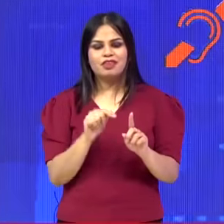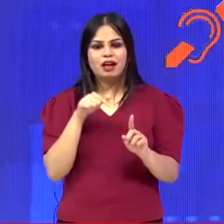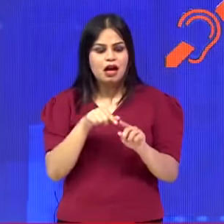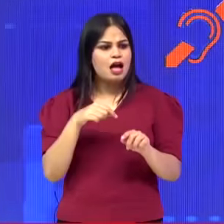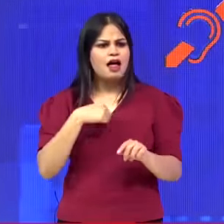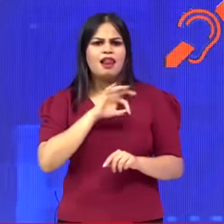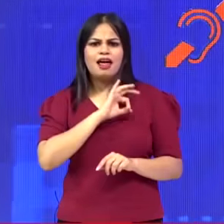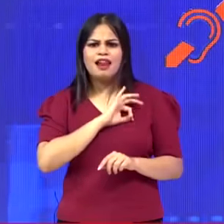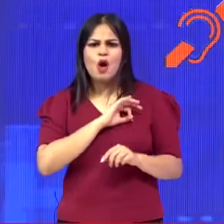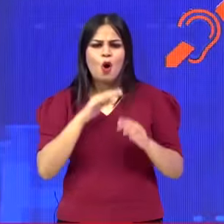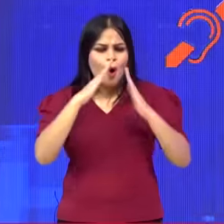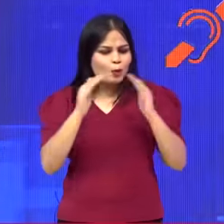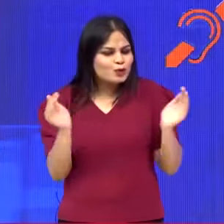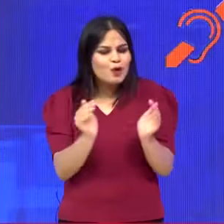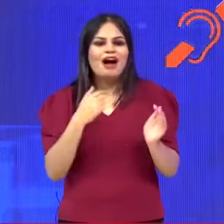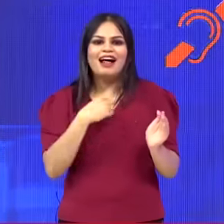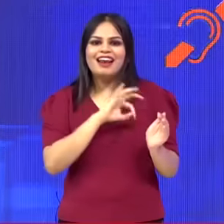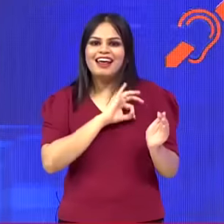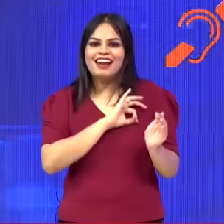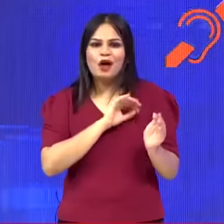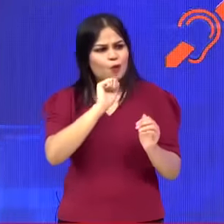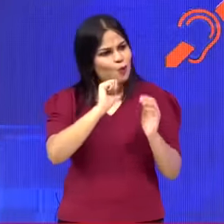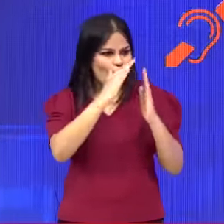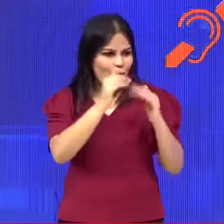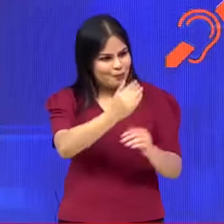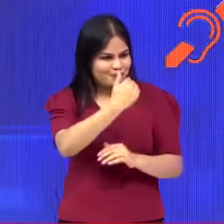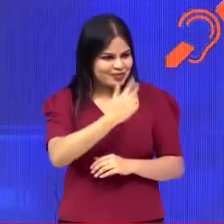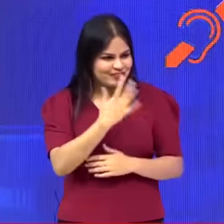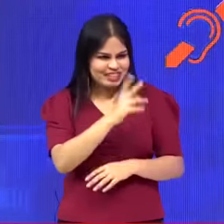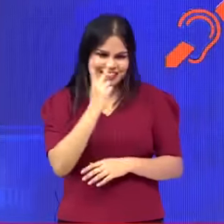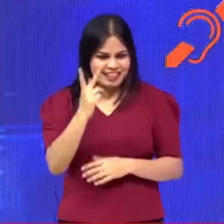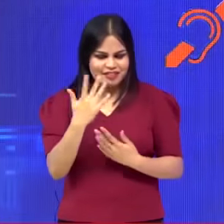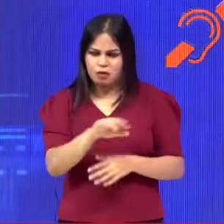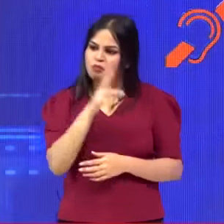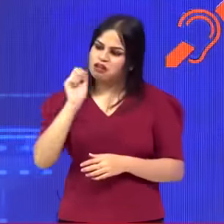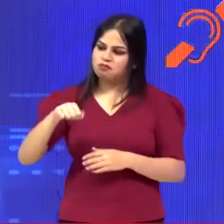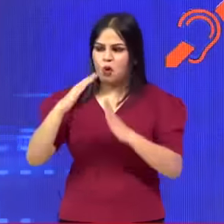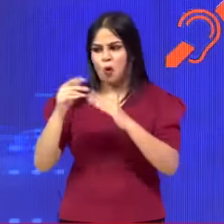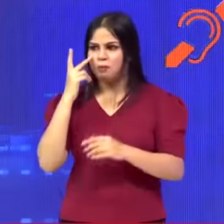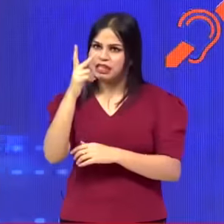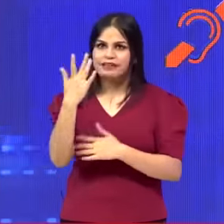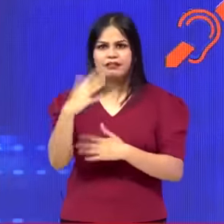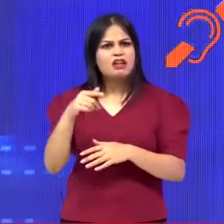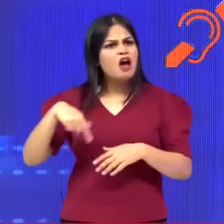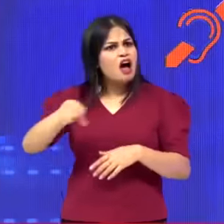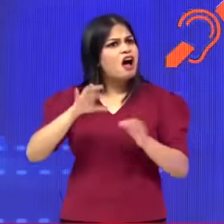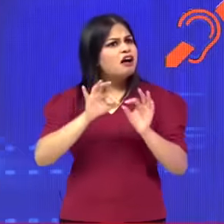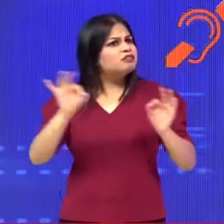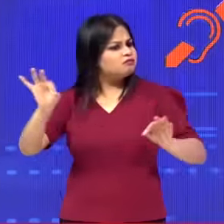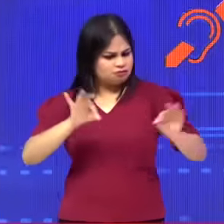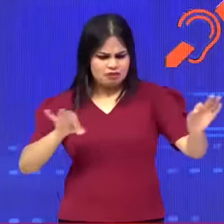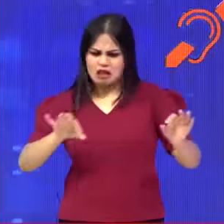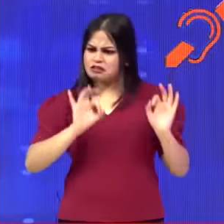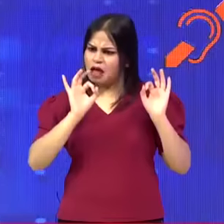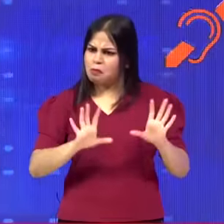मुझे अच्छा लगता है छोटा सा घर। आपने घर देखा है? मैंने घर देखा है, मुझे लगता है जितना बड़ा ये सेट है उतना बड़ा आपका पूरा नहीं सर,